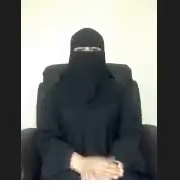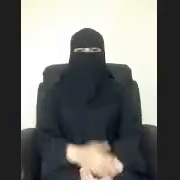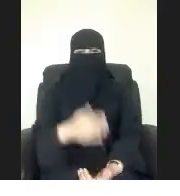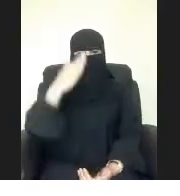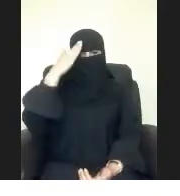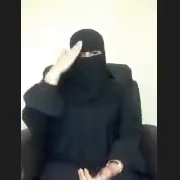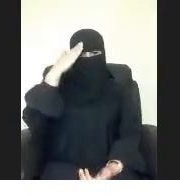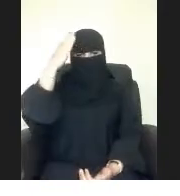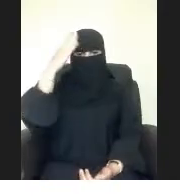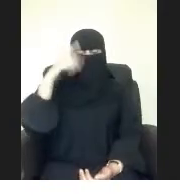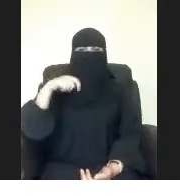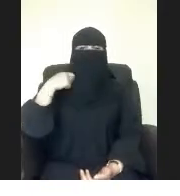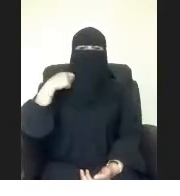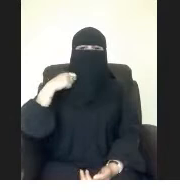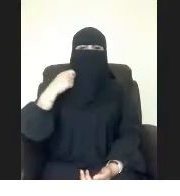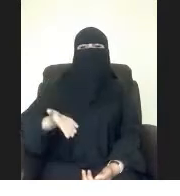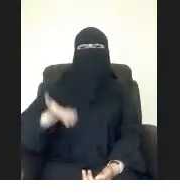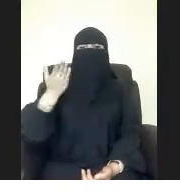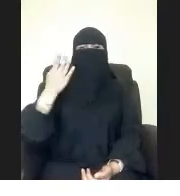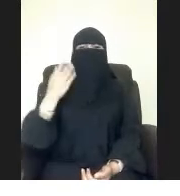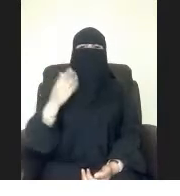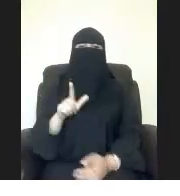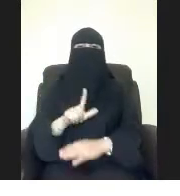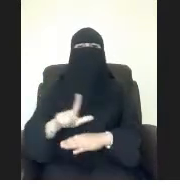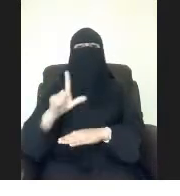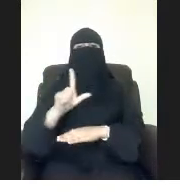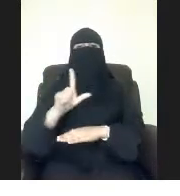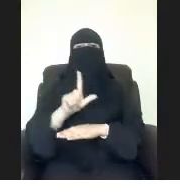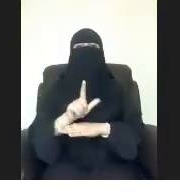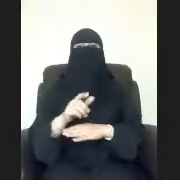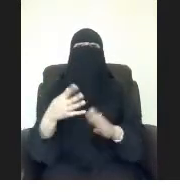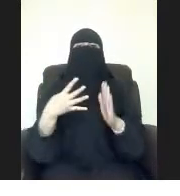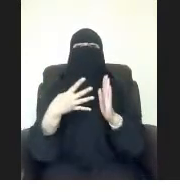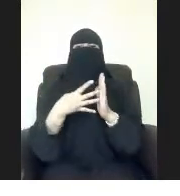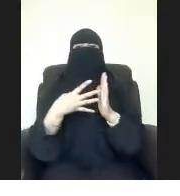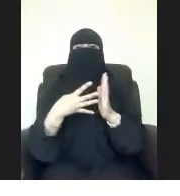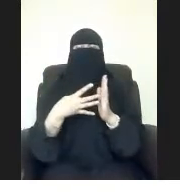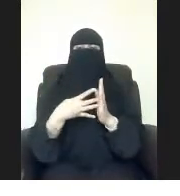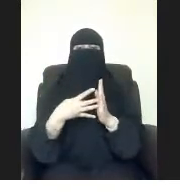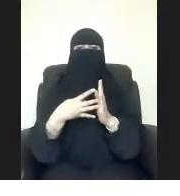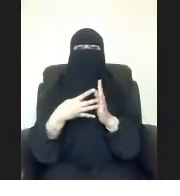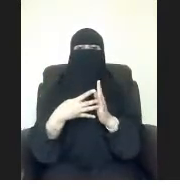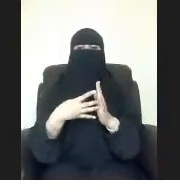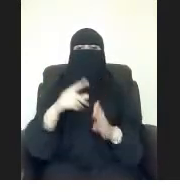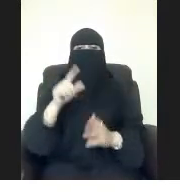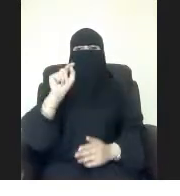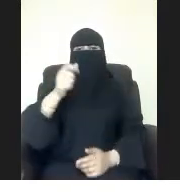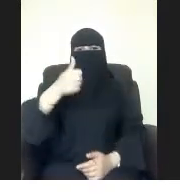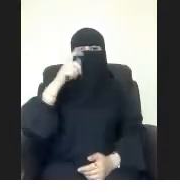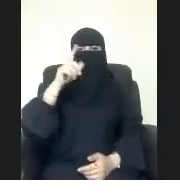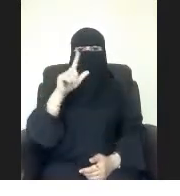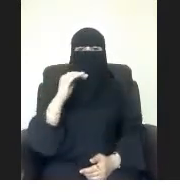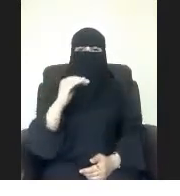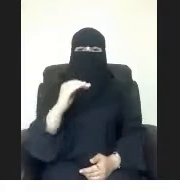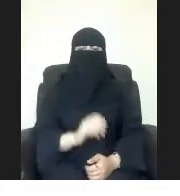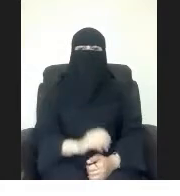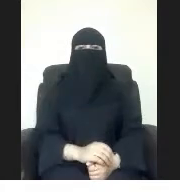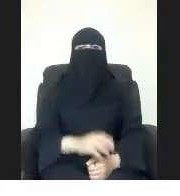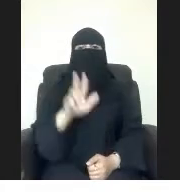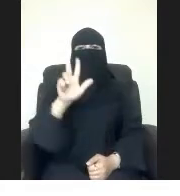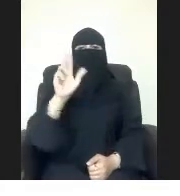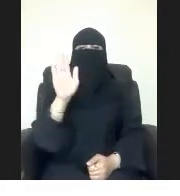لمعالي رئيس الجامعة أستاذ دكتور فالح مرجى السلمي ووكيل جامعة شؤون